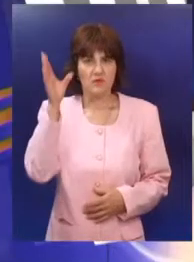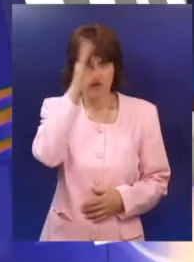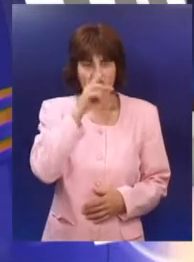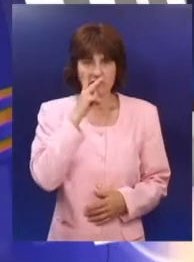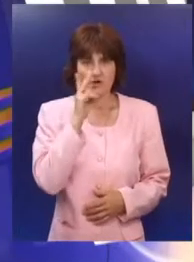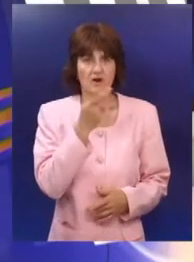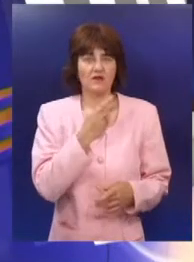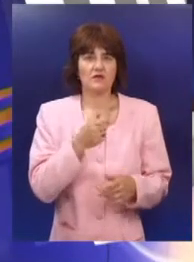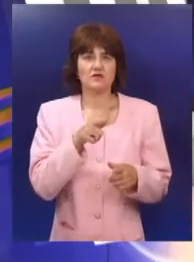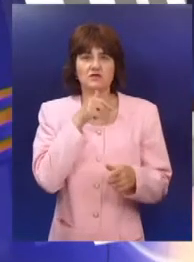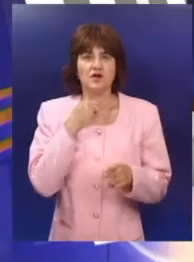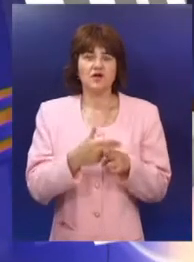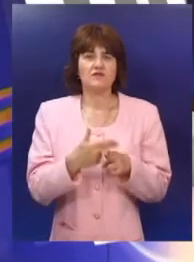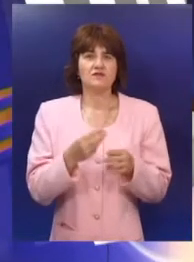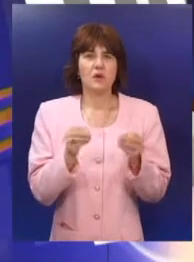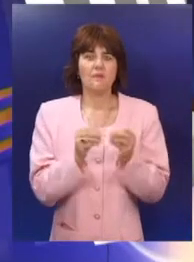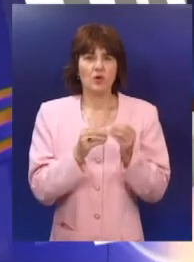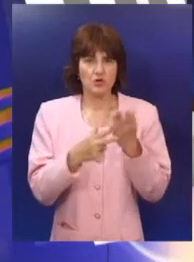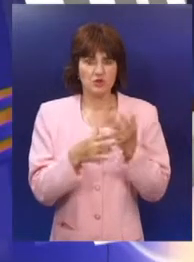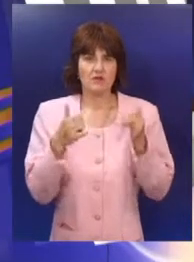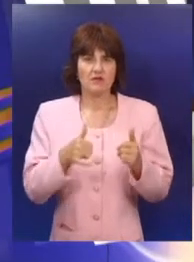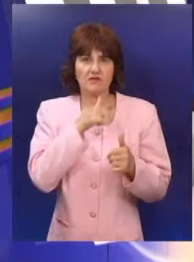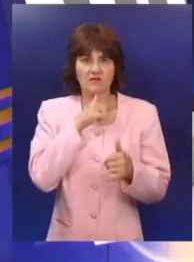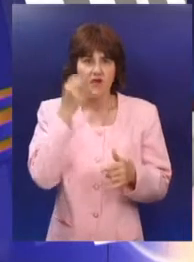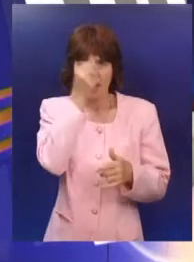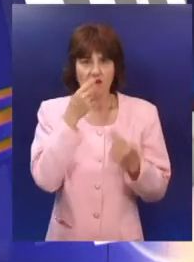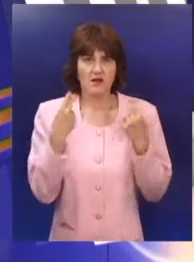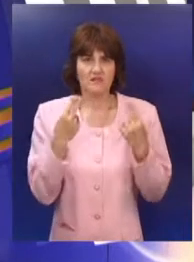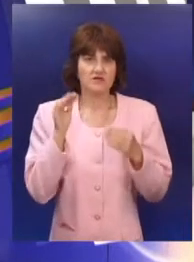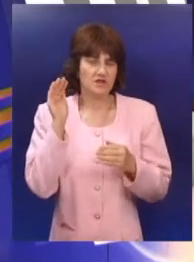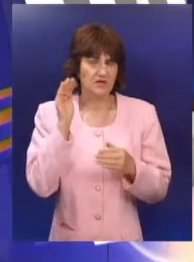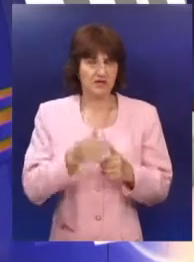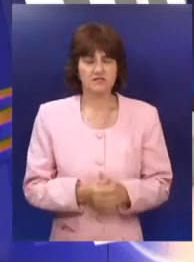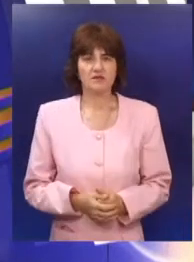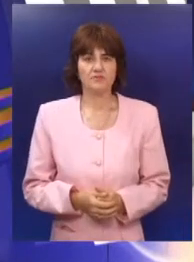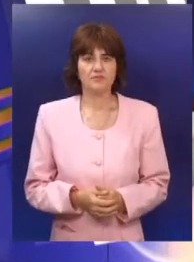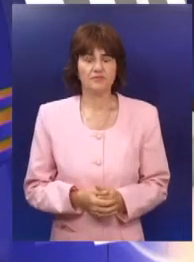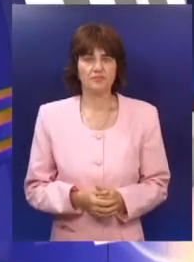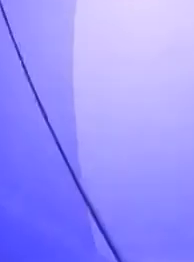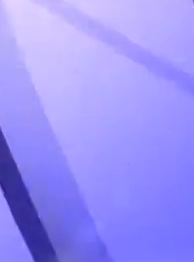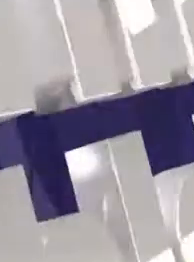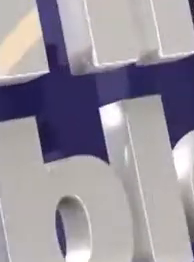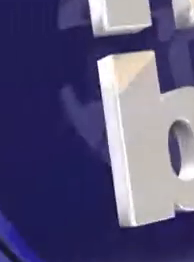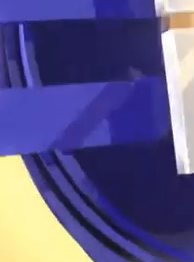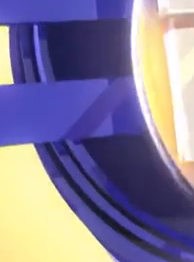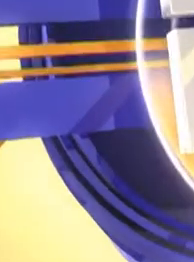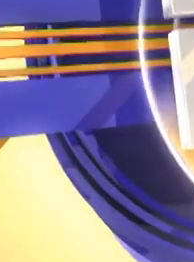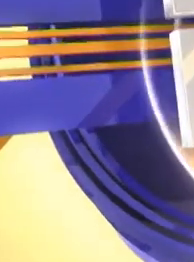Dobroveče, poštovani gledaoci. Ja sam Boris Šuman, a vi pratite nedeljni pregled najvažnijih vesti.